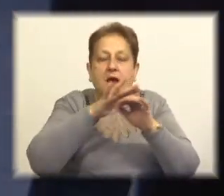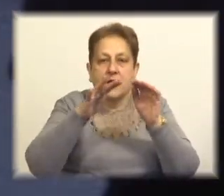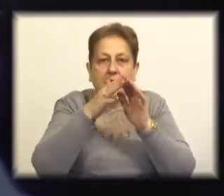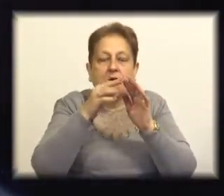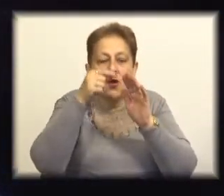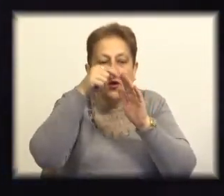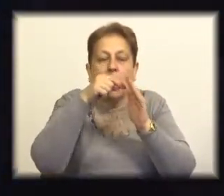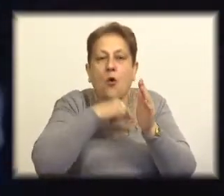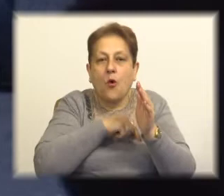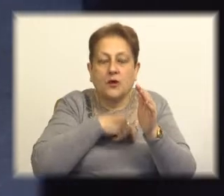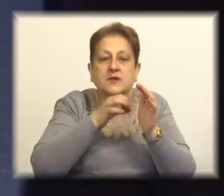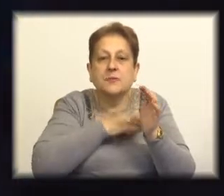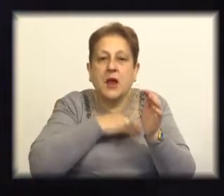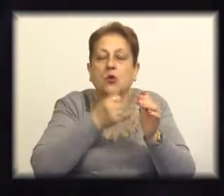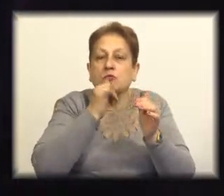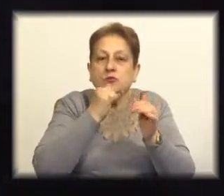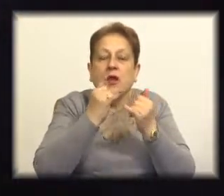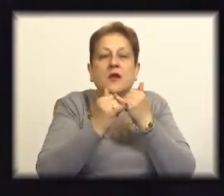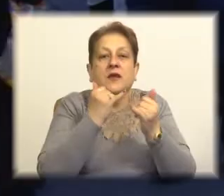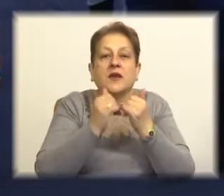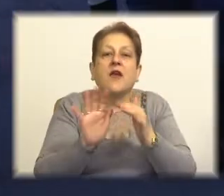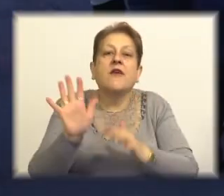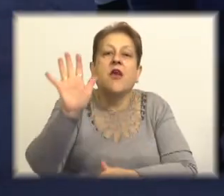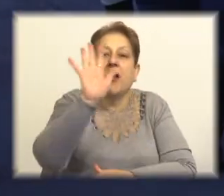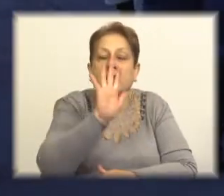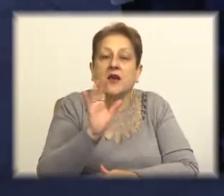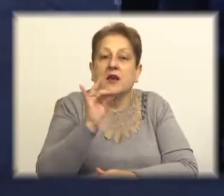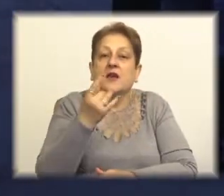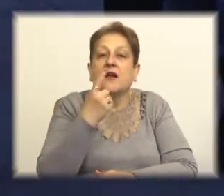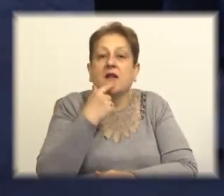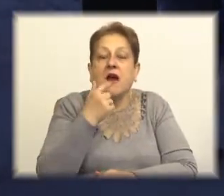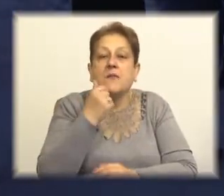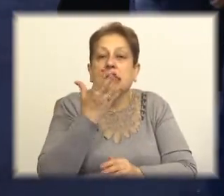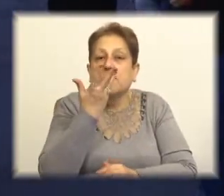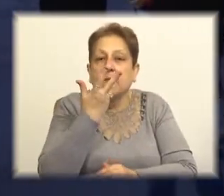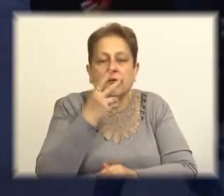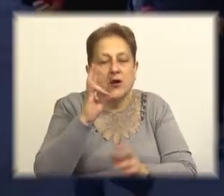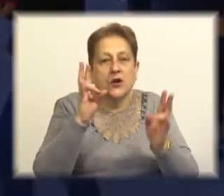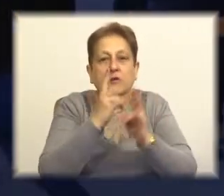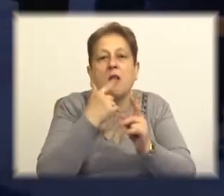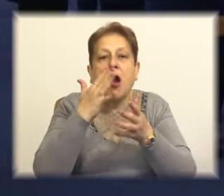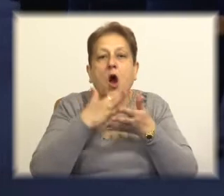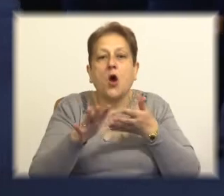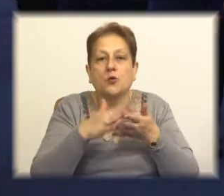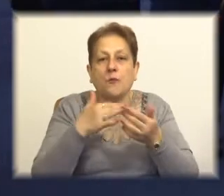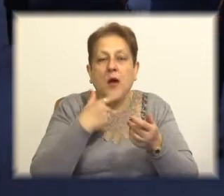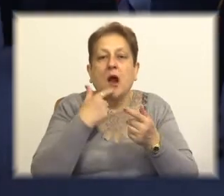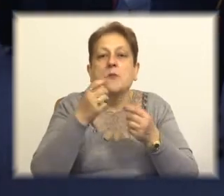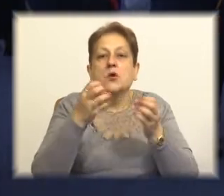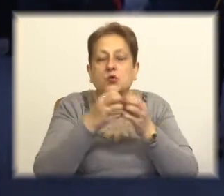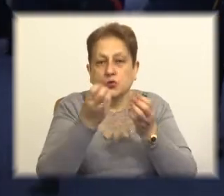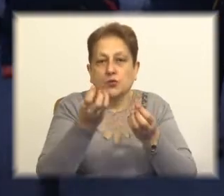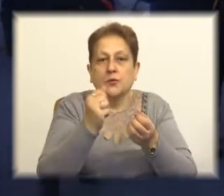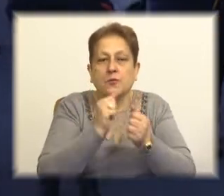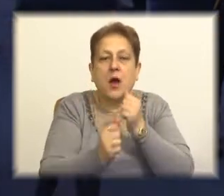թաղանթը օդին, սպիտակուցը ջրին, դեղնուցն էլ երկիրն է, իսկ կարմիր գույնը խորհրդանշում է Քրիստոսի արյունը, և մենք կարմիր ձուն մեր ձեռքերի